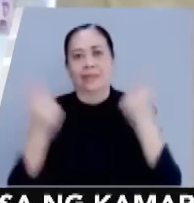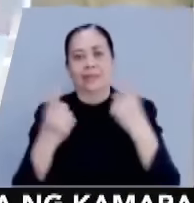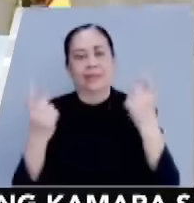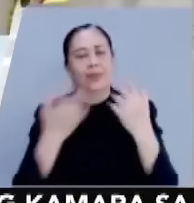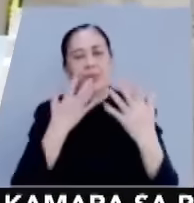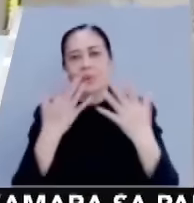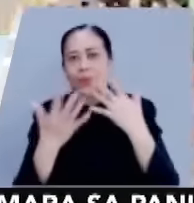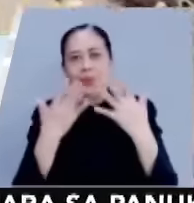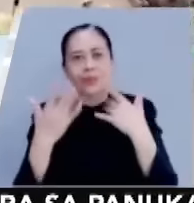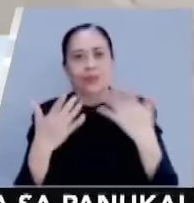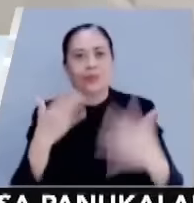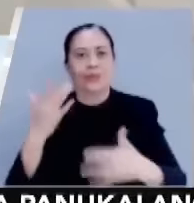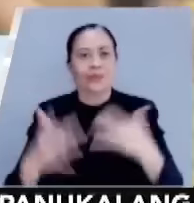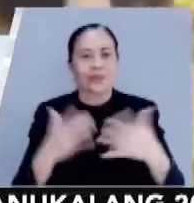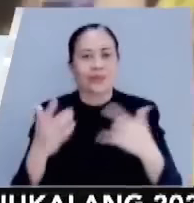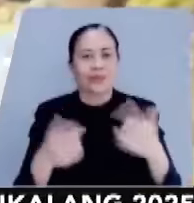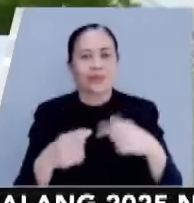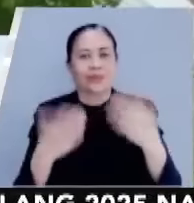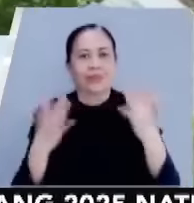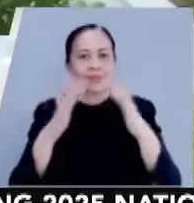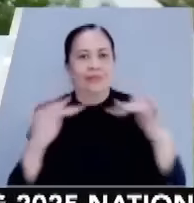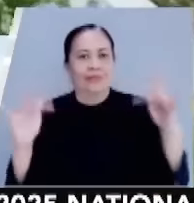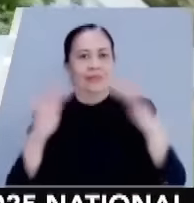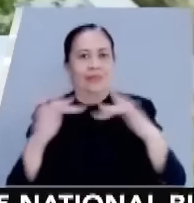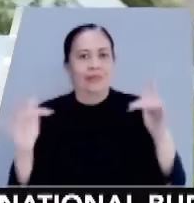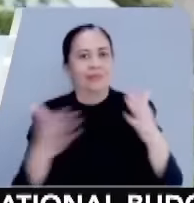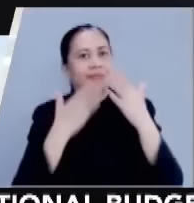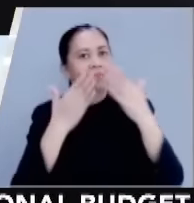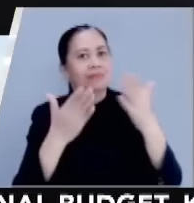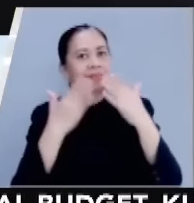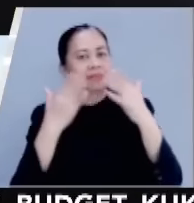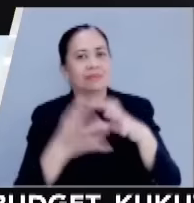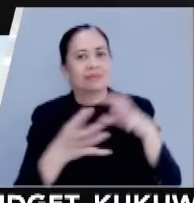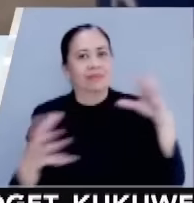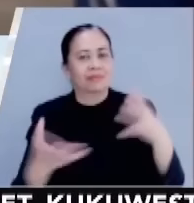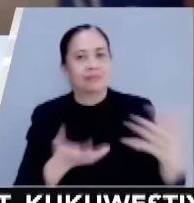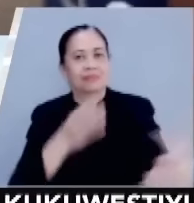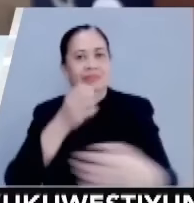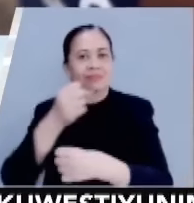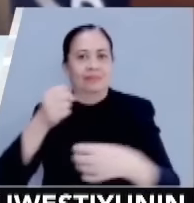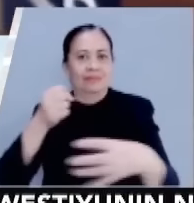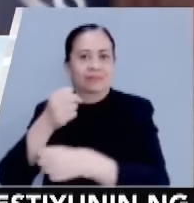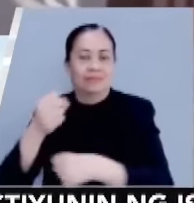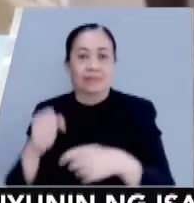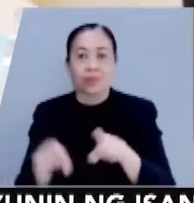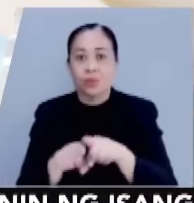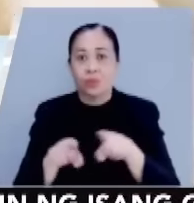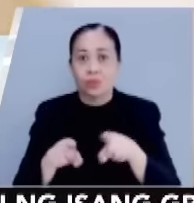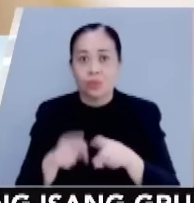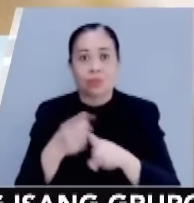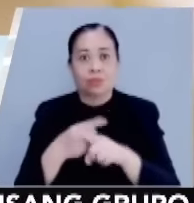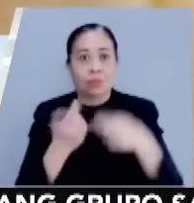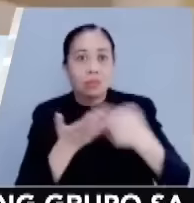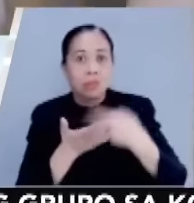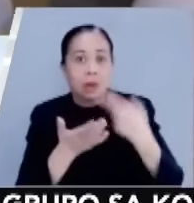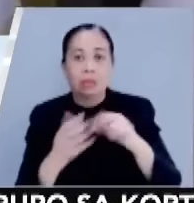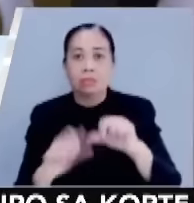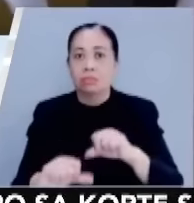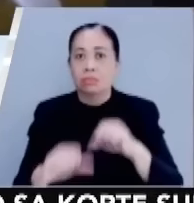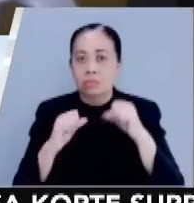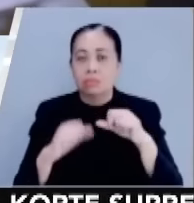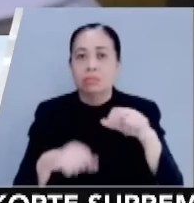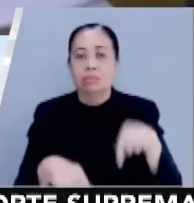Masiglang Pagay Festival bilang pasasalamat sa masaganang ani. Ilang produkto rin nila na mula sa bigas ang ipinagmamalaki ng Alicia tulad